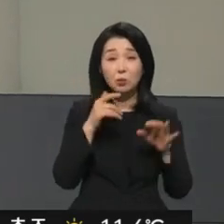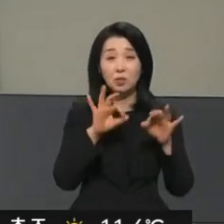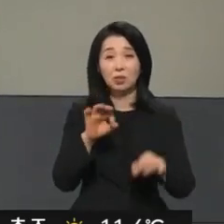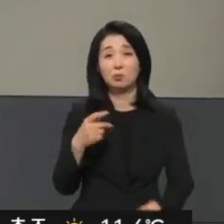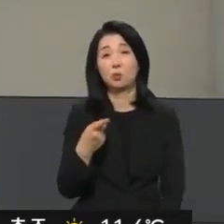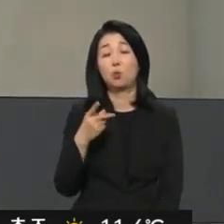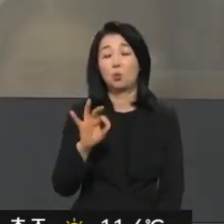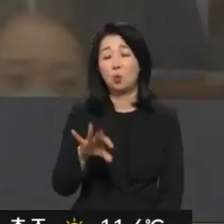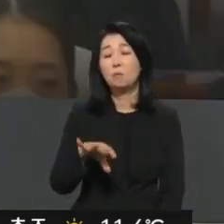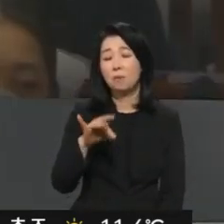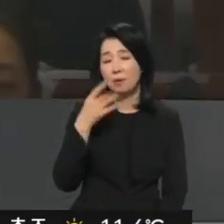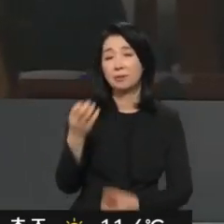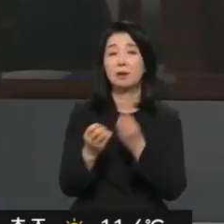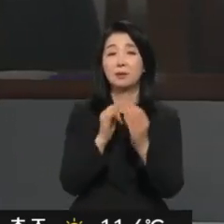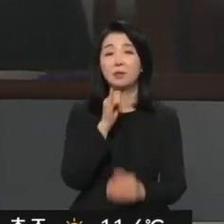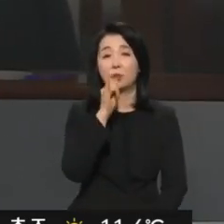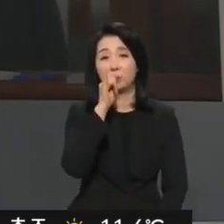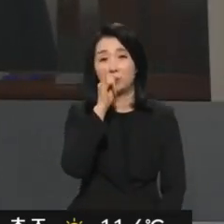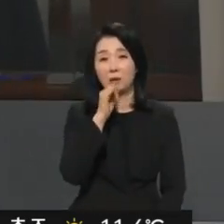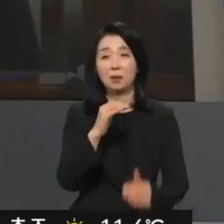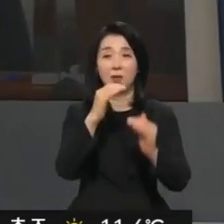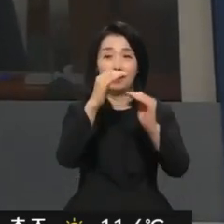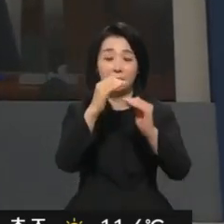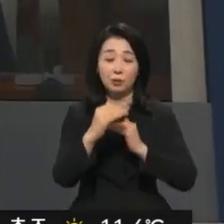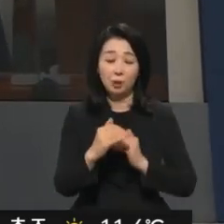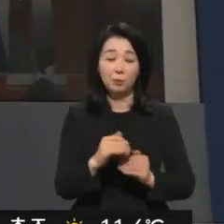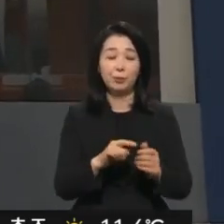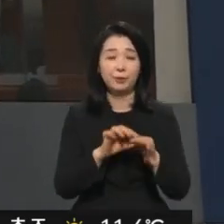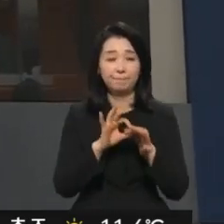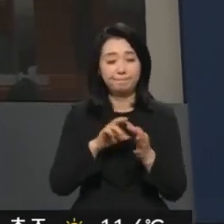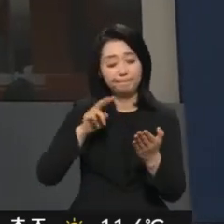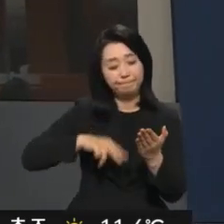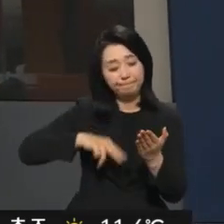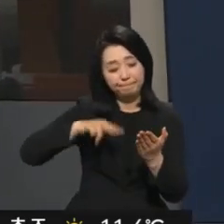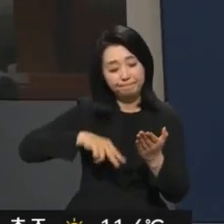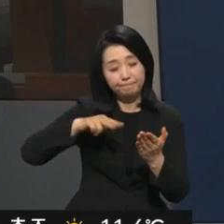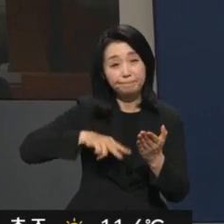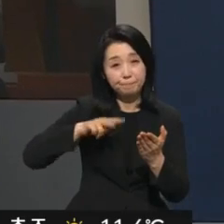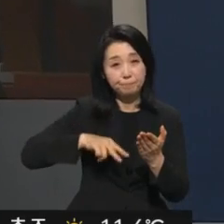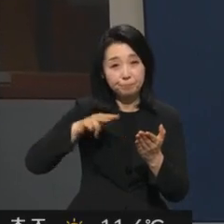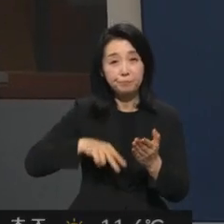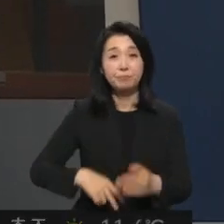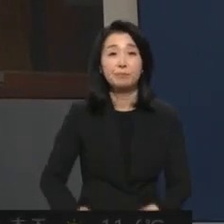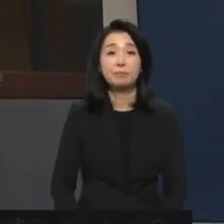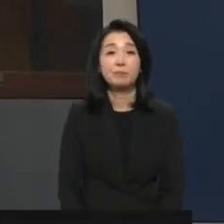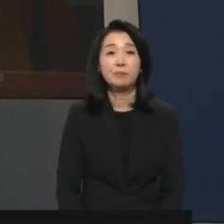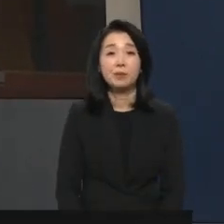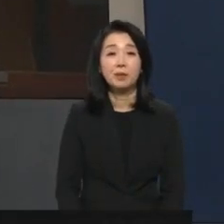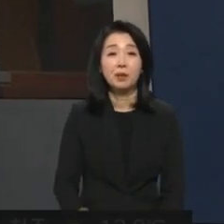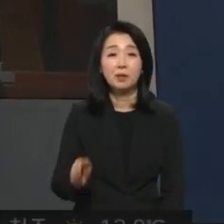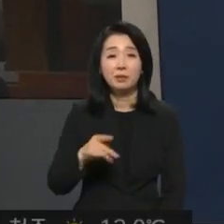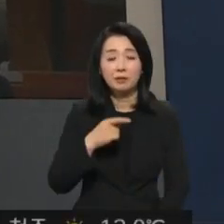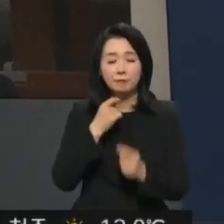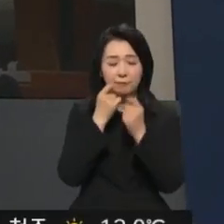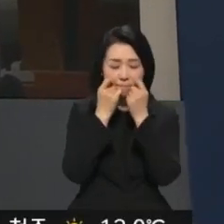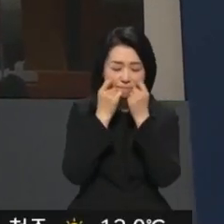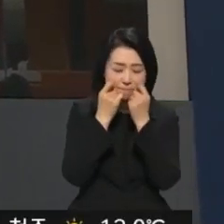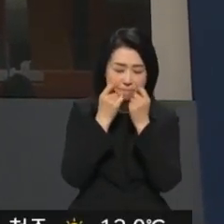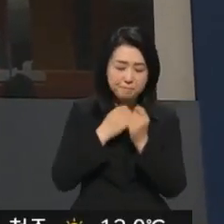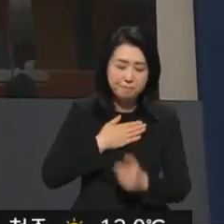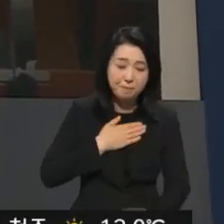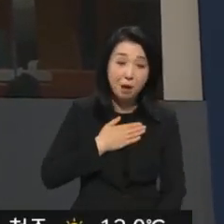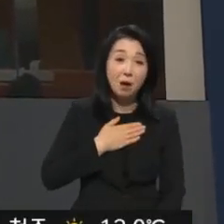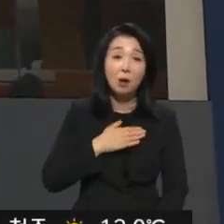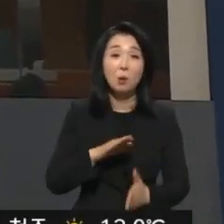제일 먼저 진술에 나섰습니다 준비해온 발언을 차분하게 읽어 내려가기 시작했는데요 그러다가 울컥하기 시작한 지점